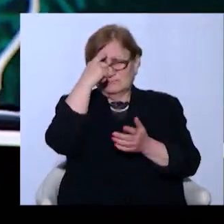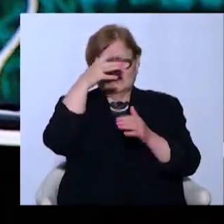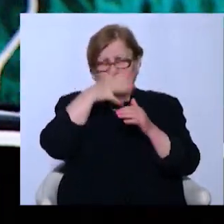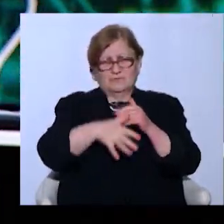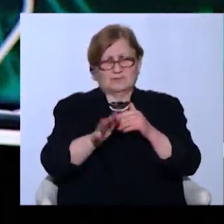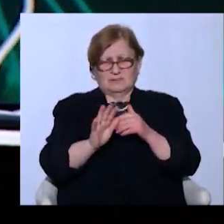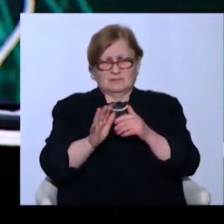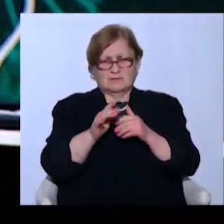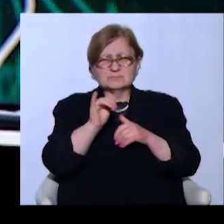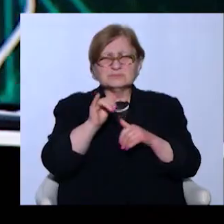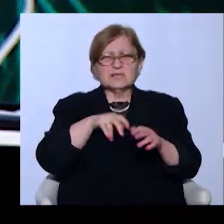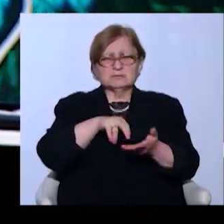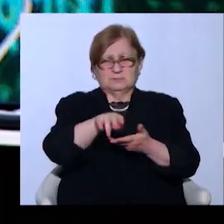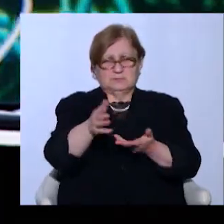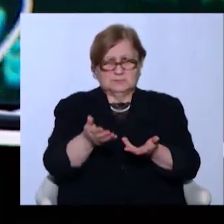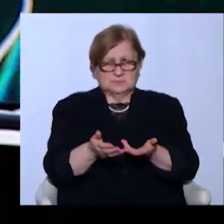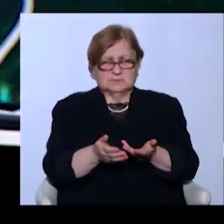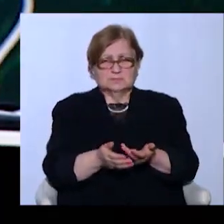იგი სივრცეში გადაადგილდება.